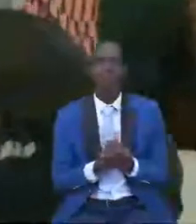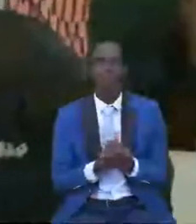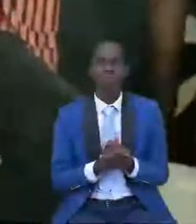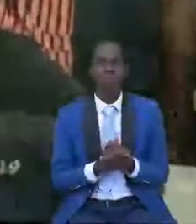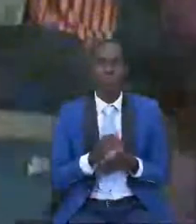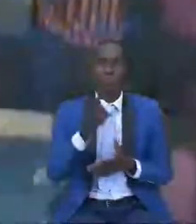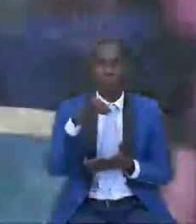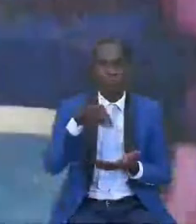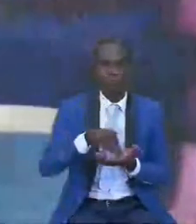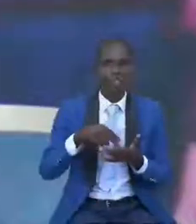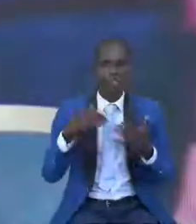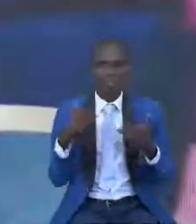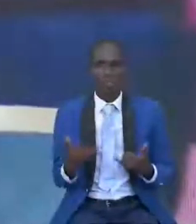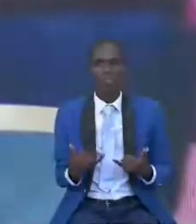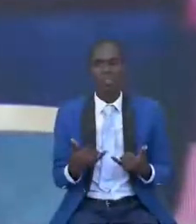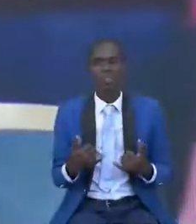Gloire à Dieu.